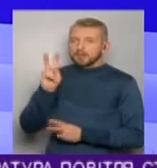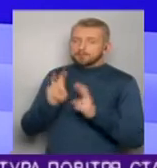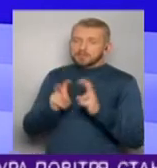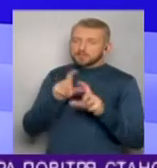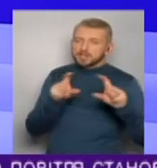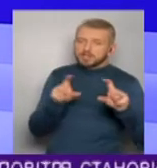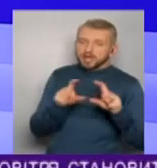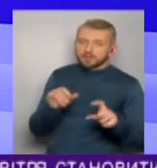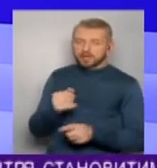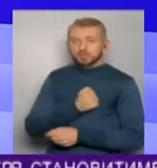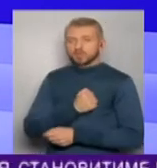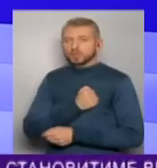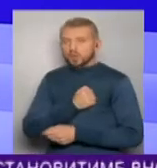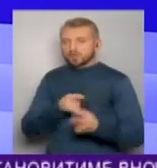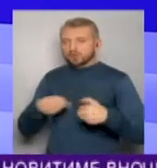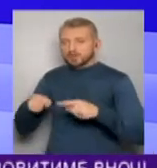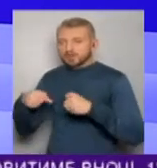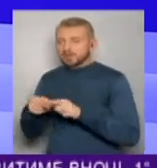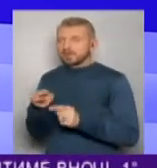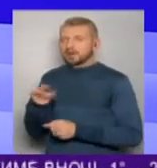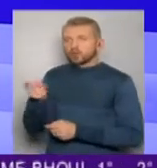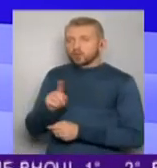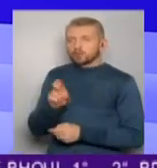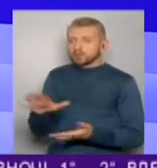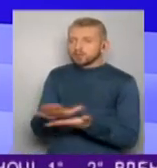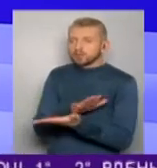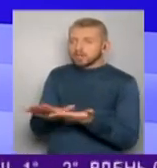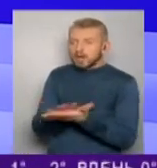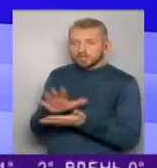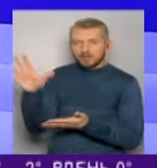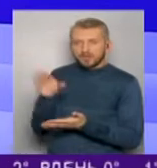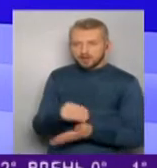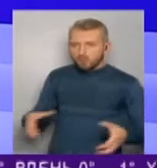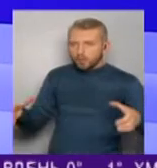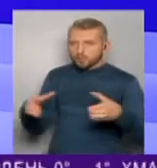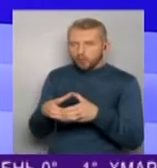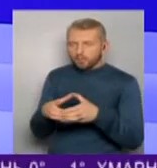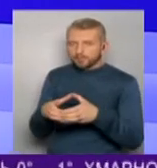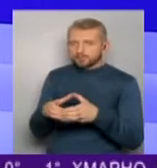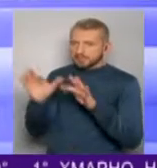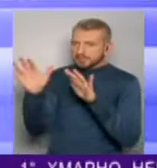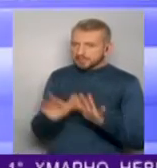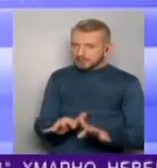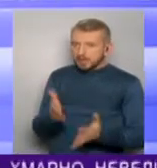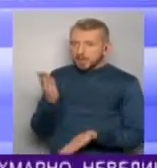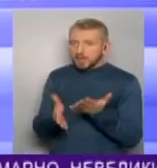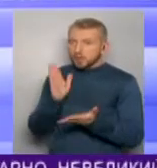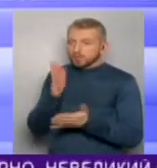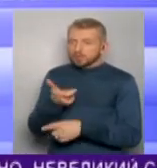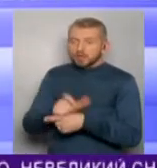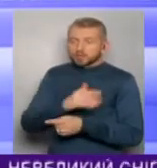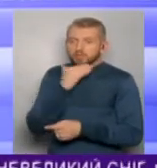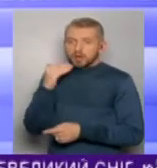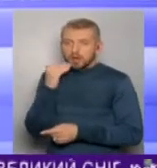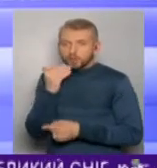підприємства, і військові, як ви кажете, частини, для того, аби прибирати всім гуртом сніг, так? Якщо буде надто багато і не